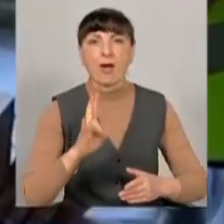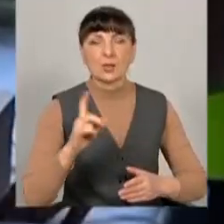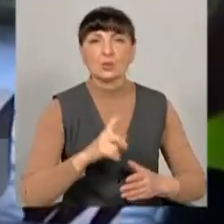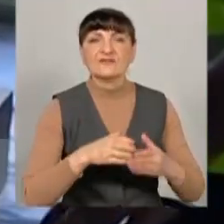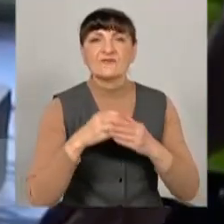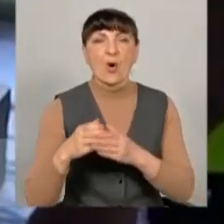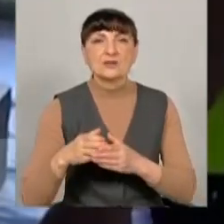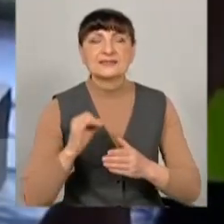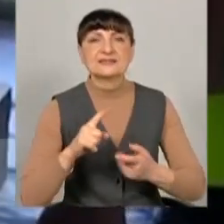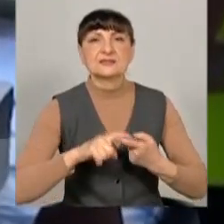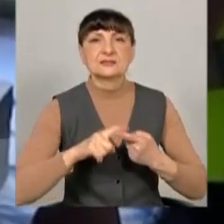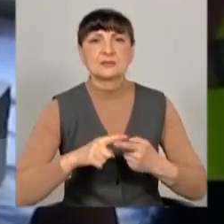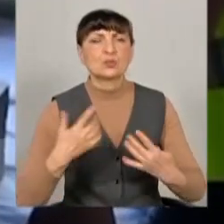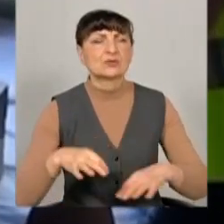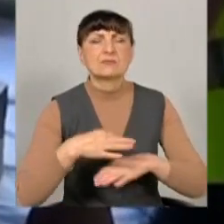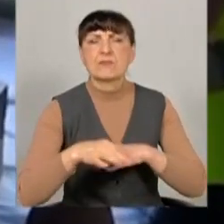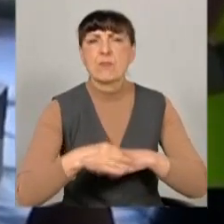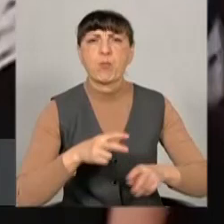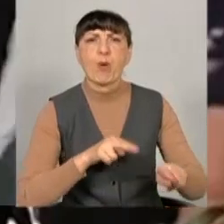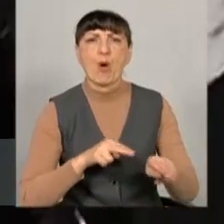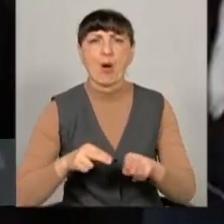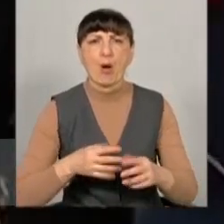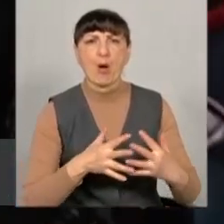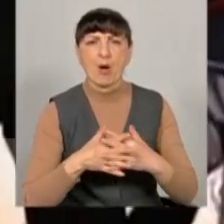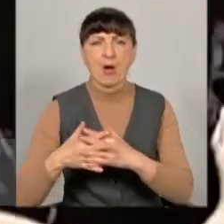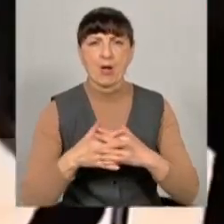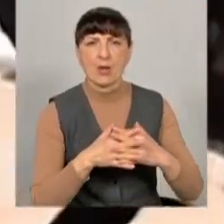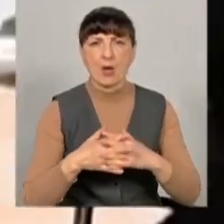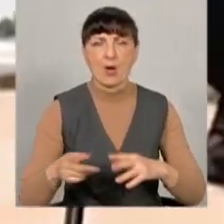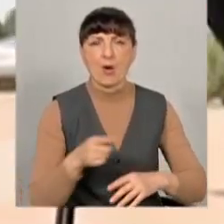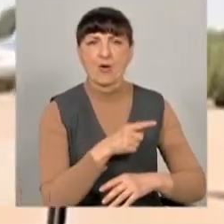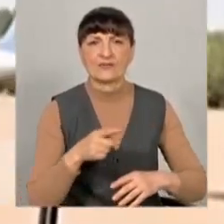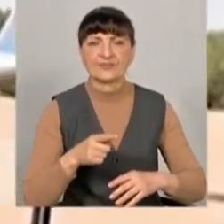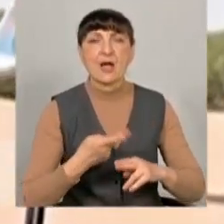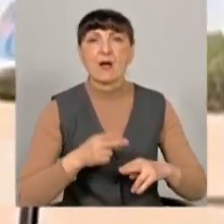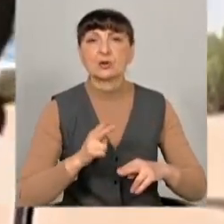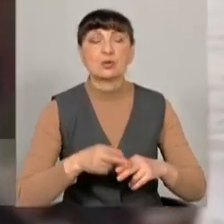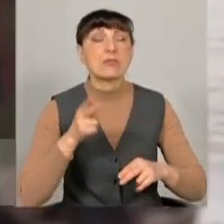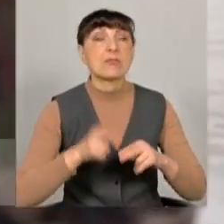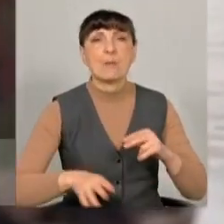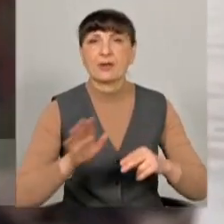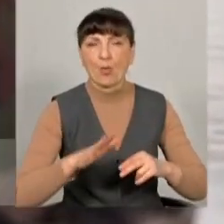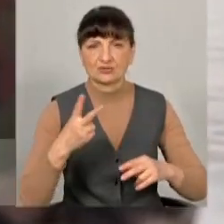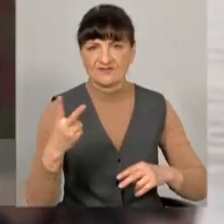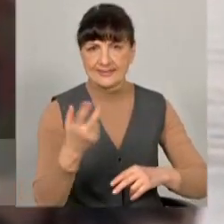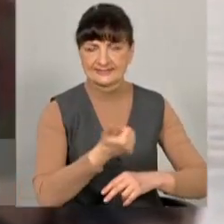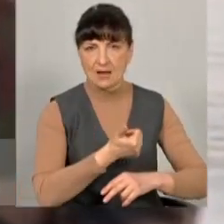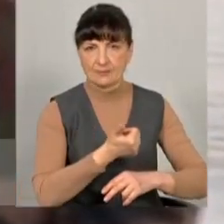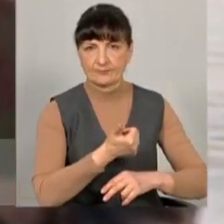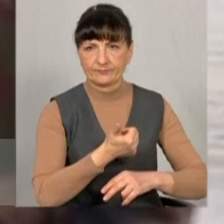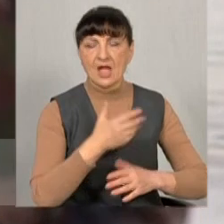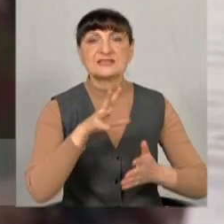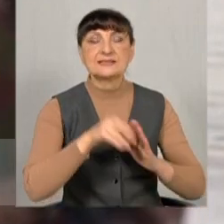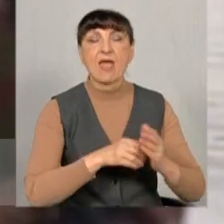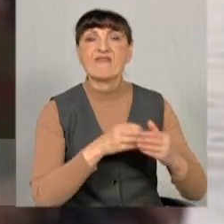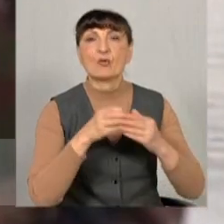из столицы из-за ожесточенных боев между армией и силами быстрого реагирования, которые не прекращаются вторую неделю. Среди